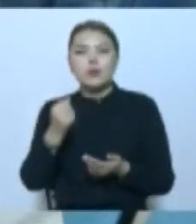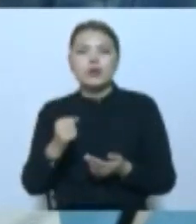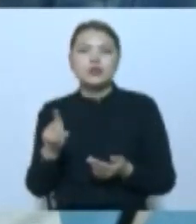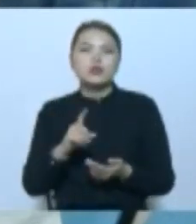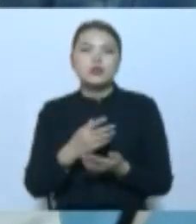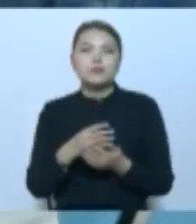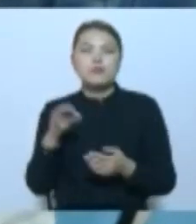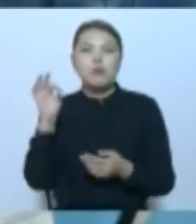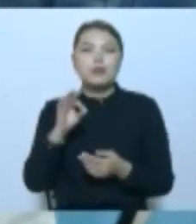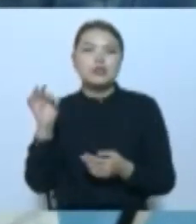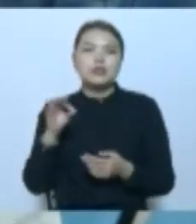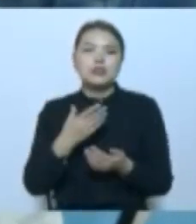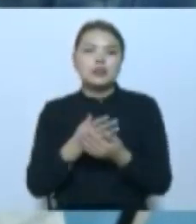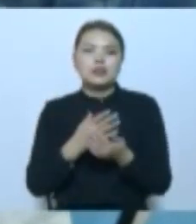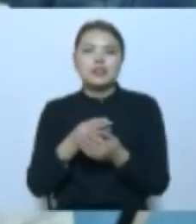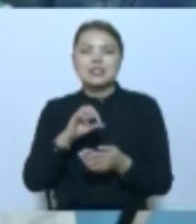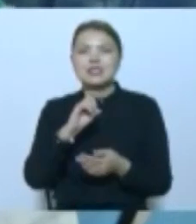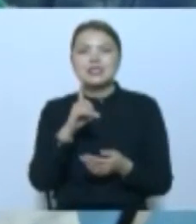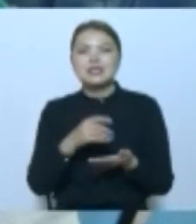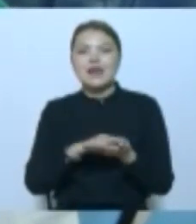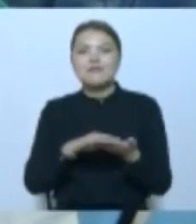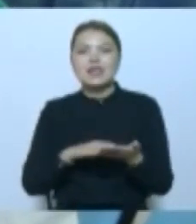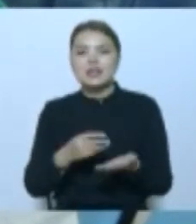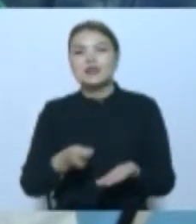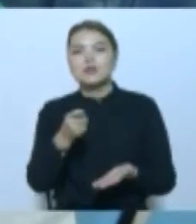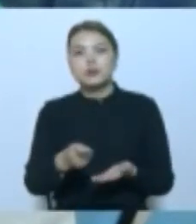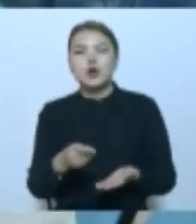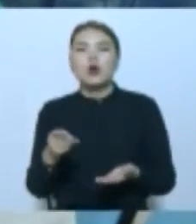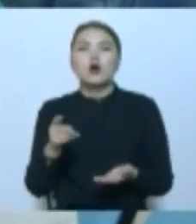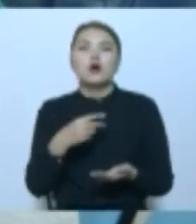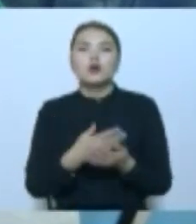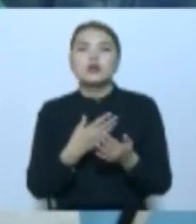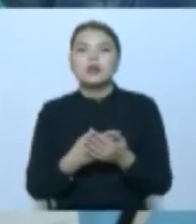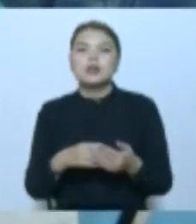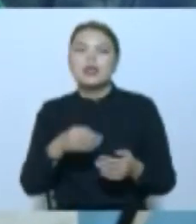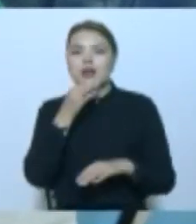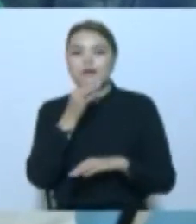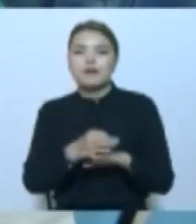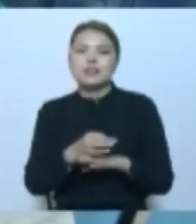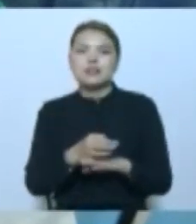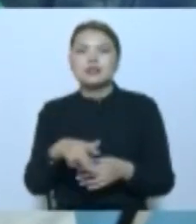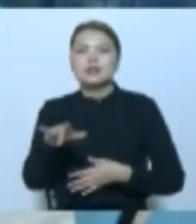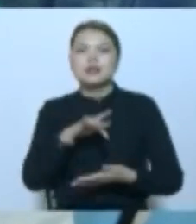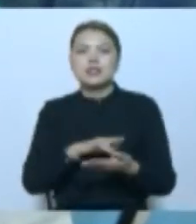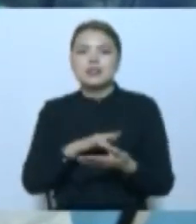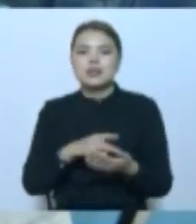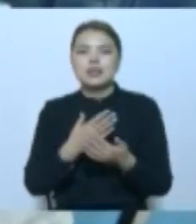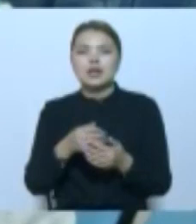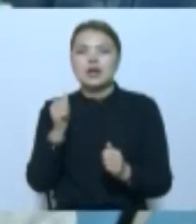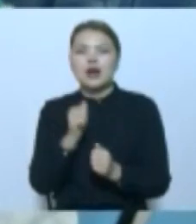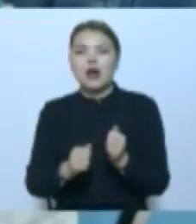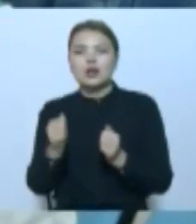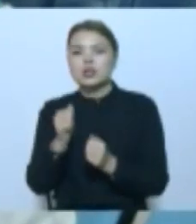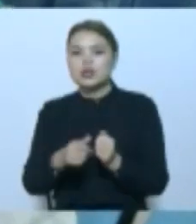в момент приёма заявок а наш ответственное подразделение центрального аппарата анализирует каждый